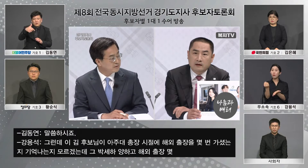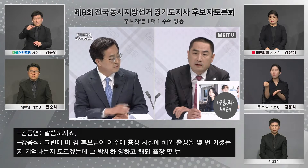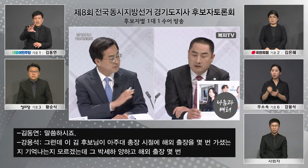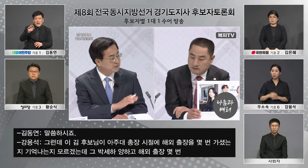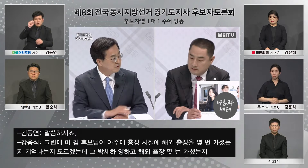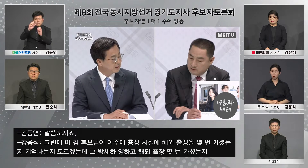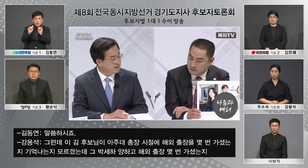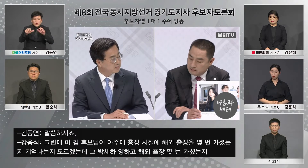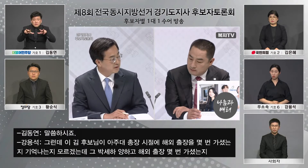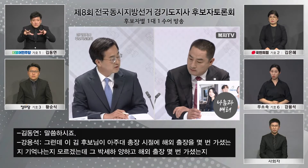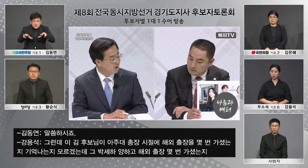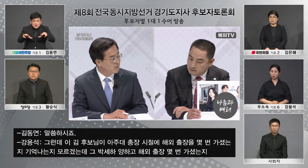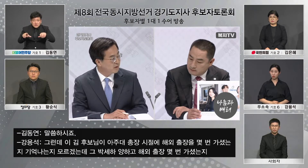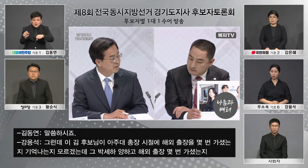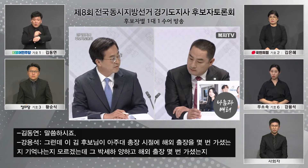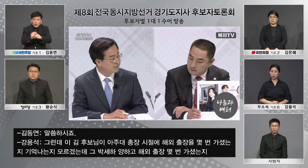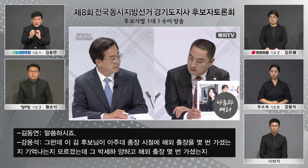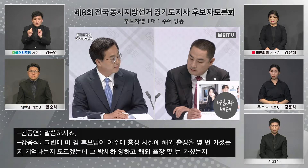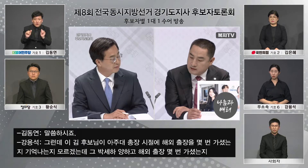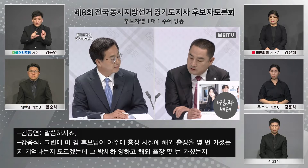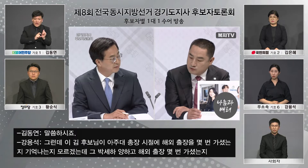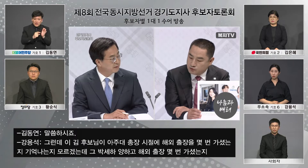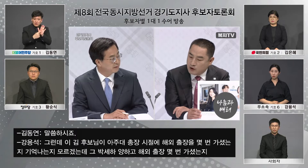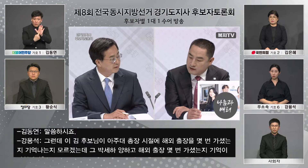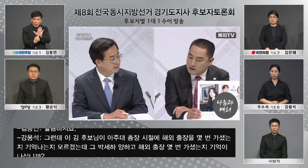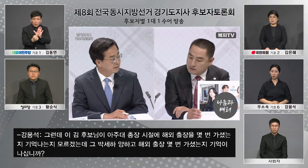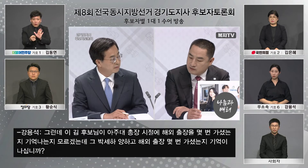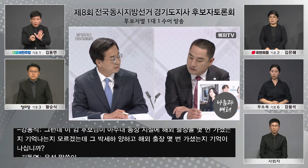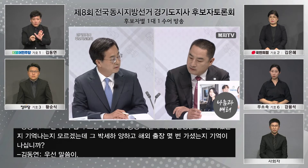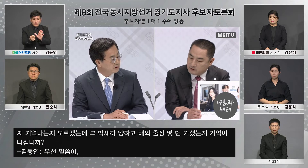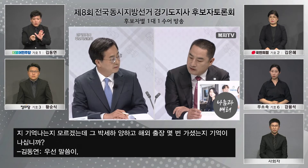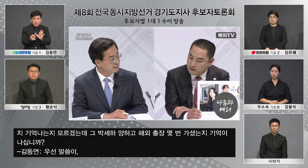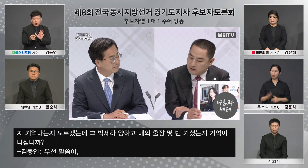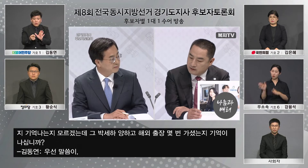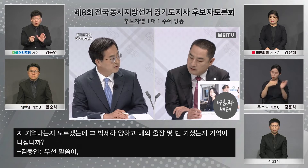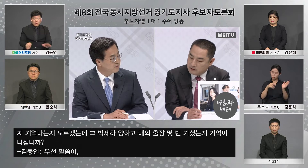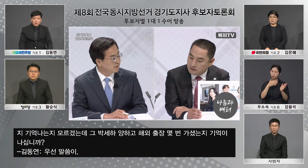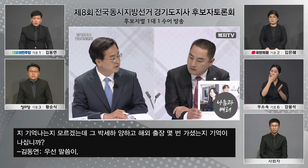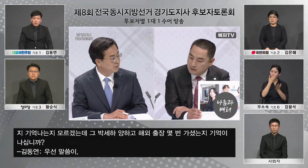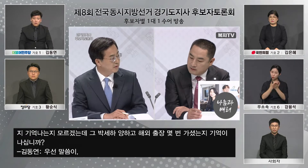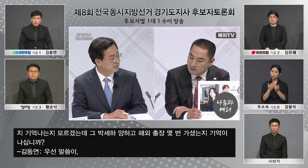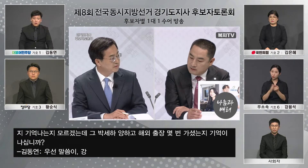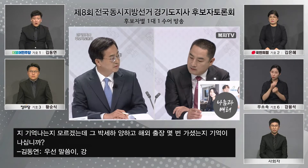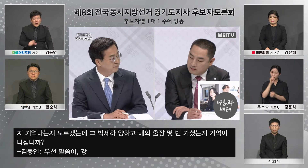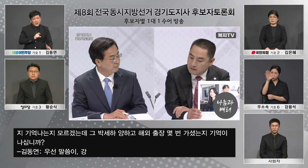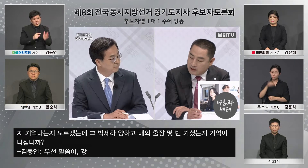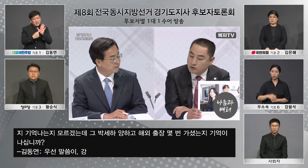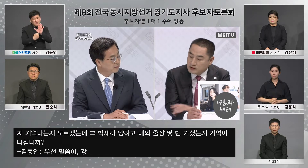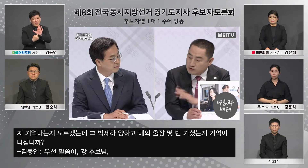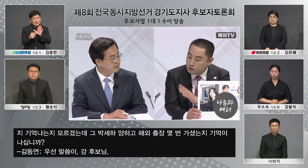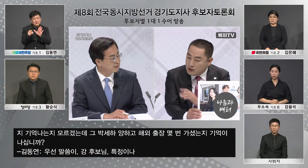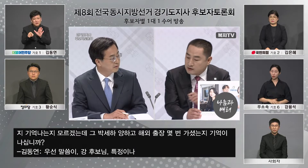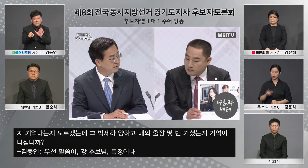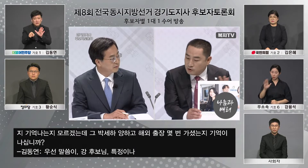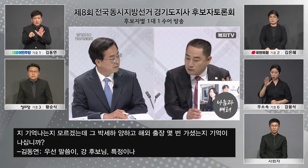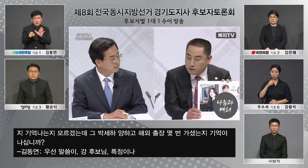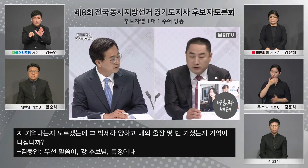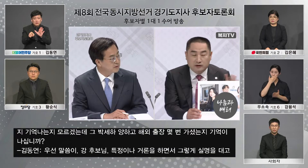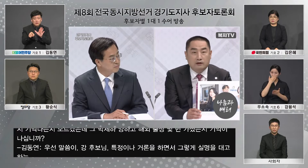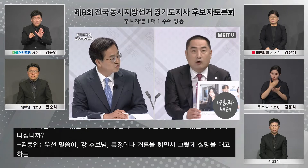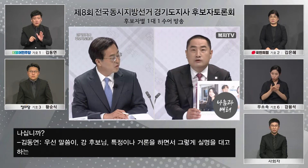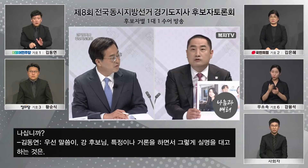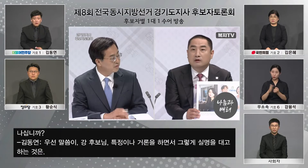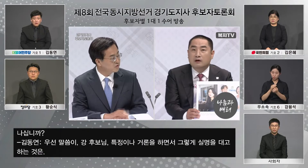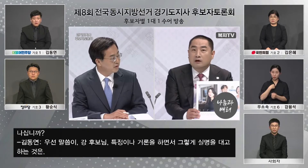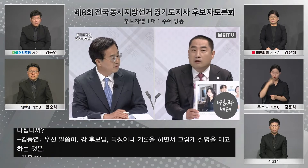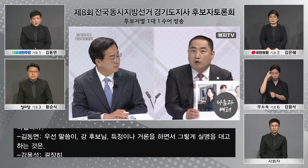네. 지금 특정인의 이름까지 거명하면서 글쎄, 그게 중요하니까 그런 거예요. 그렇게 네. 그 실명을 대고 하는 것은 아니 굉장히 중요하기 때문에 여쭤보는 거예요.